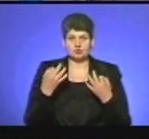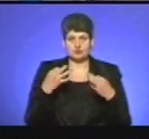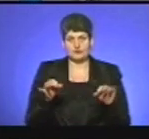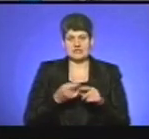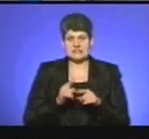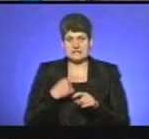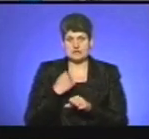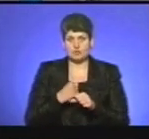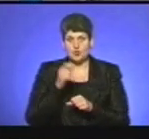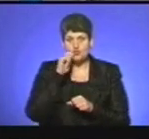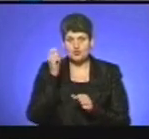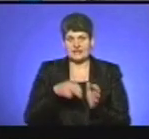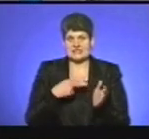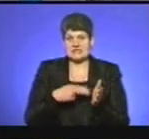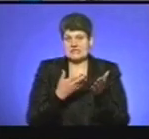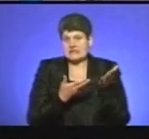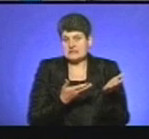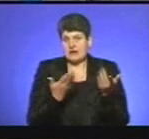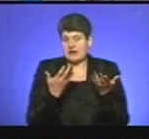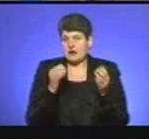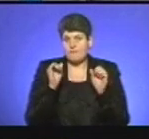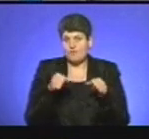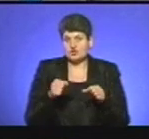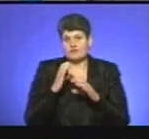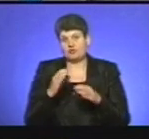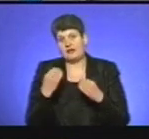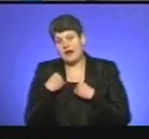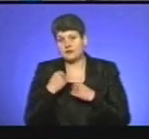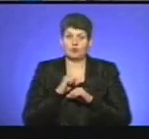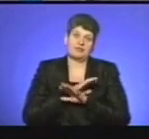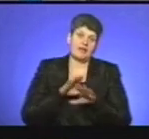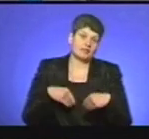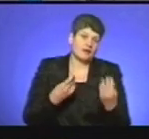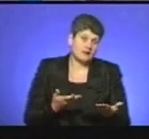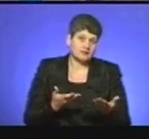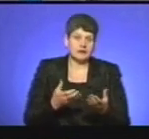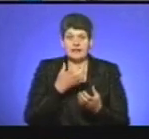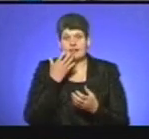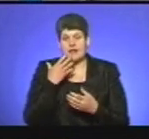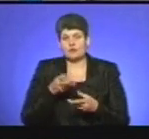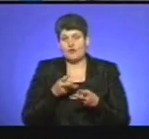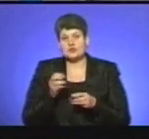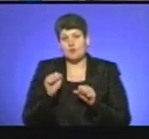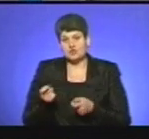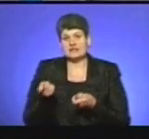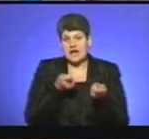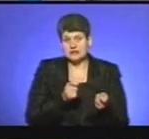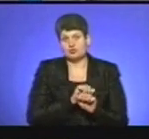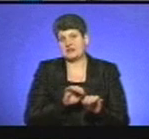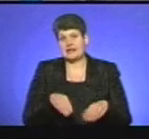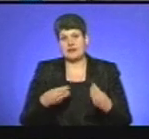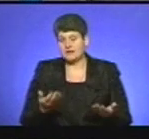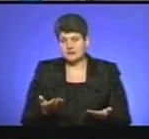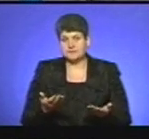це зробити «Укрзалізниця», яка може вагони дати, може вагони не дати. Тепловози може дати, може не дати.